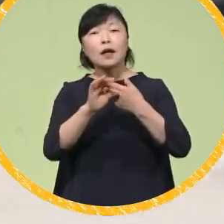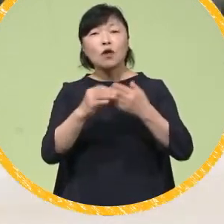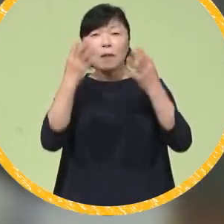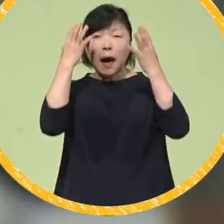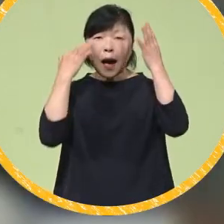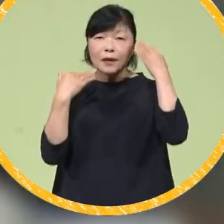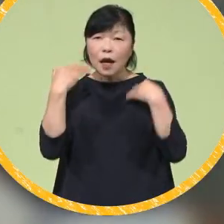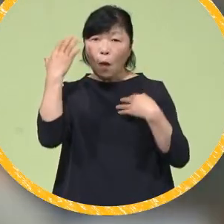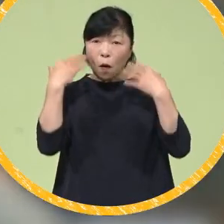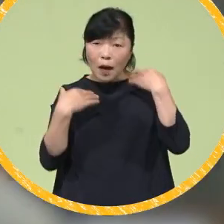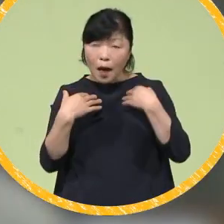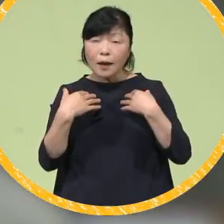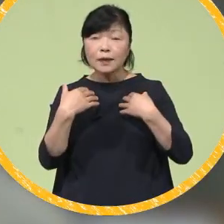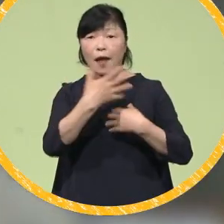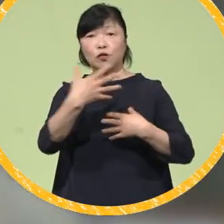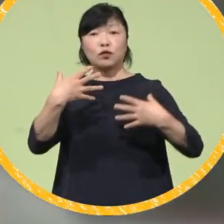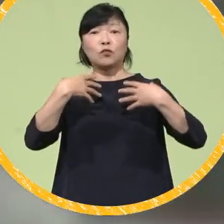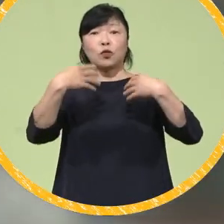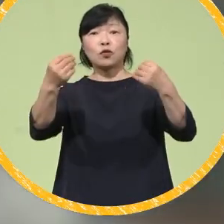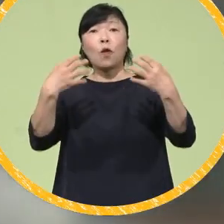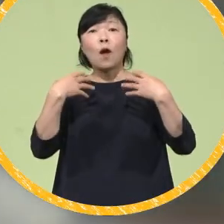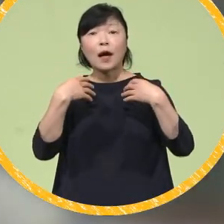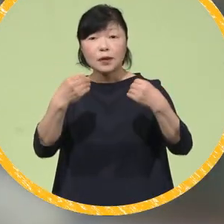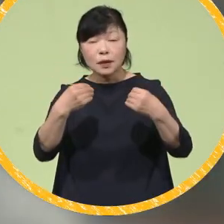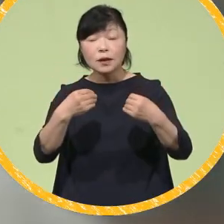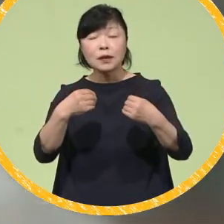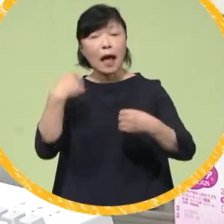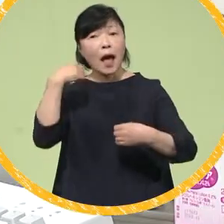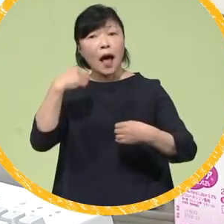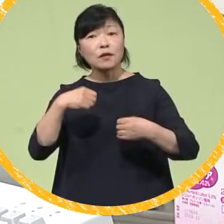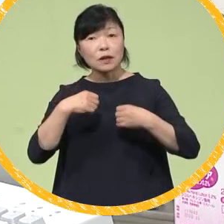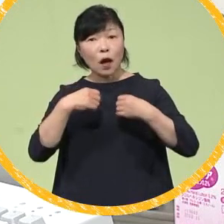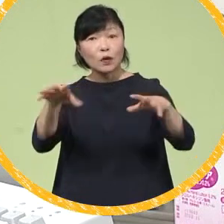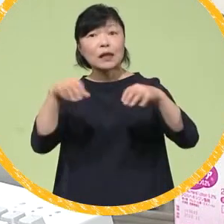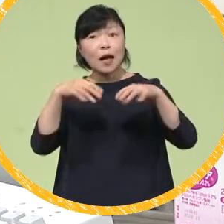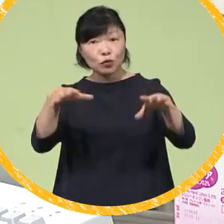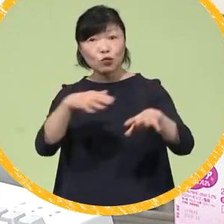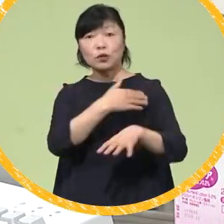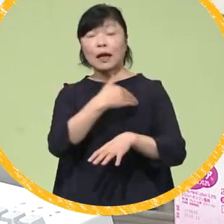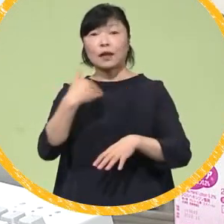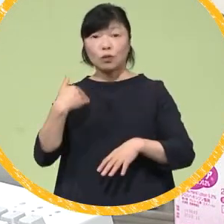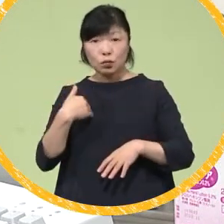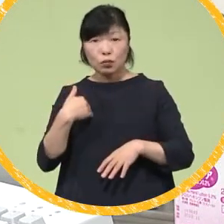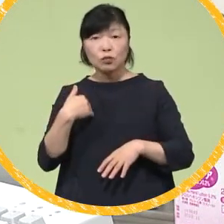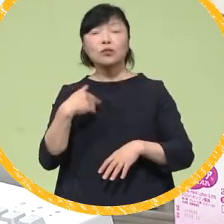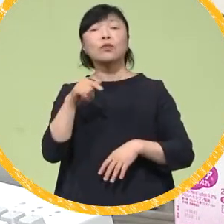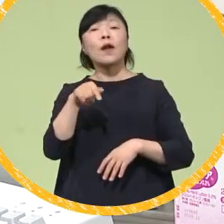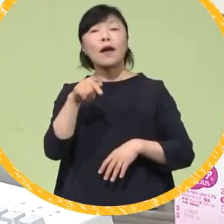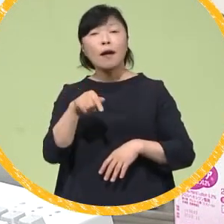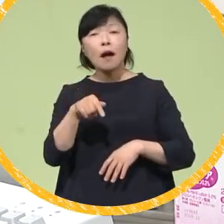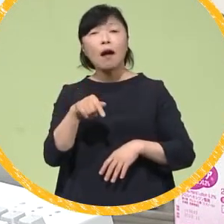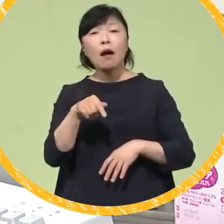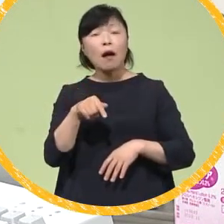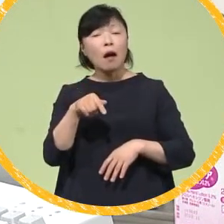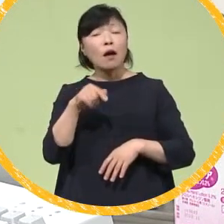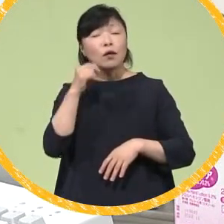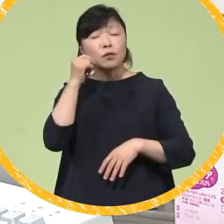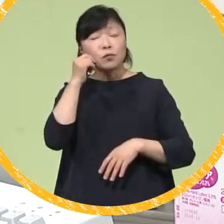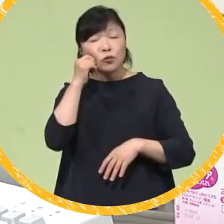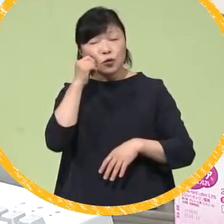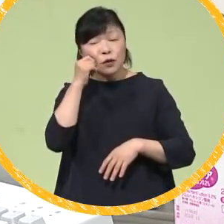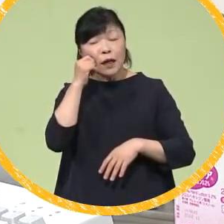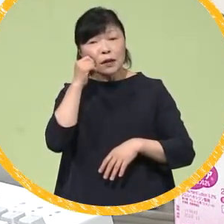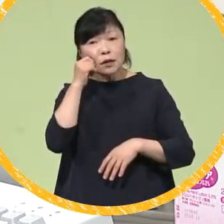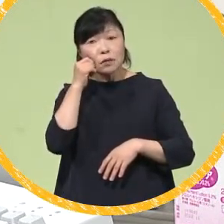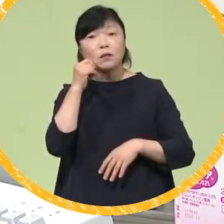をかいて、その水分蒸発させることによって熱を逃がしたりできるようになってるんですけど、はいはい、それがうまく働かなくなっちゃってる